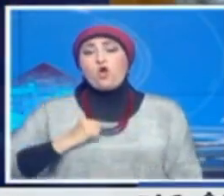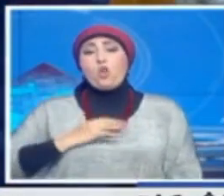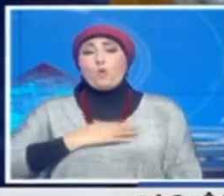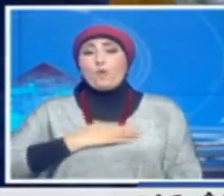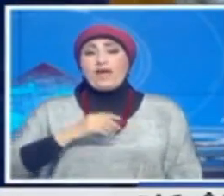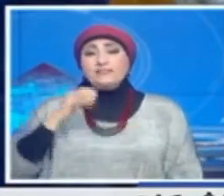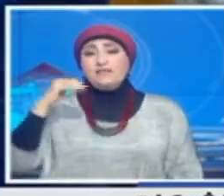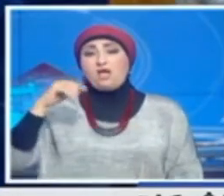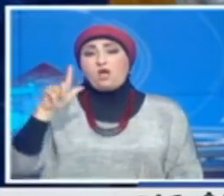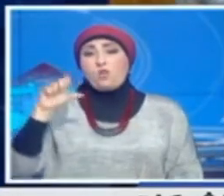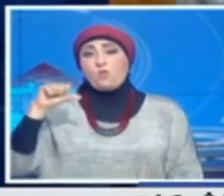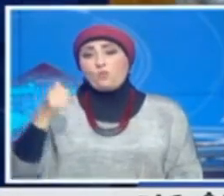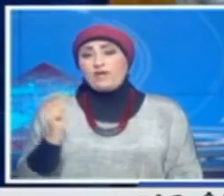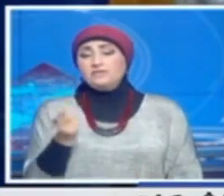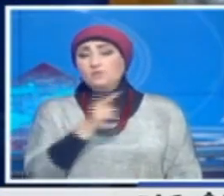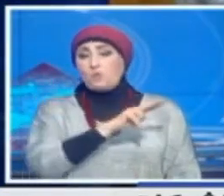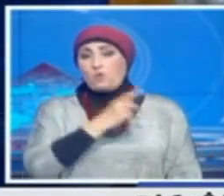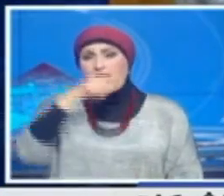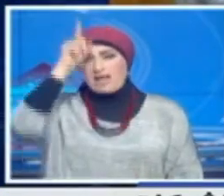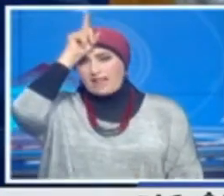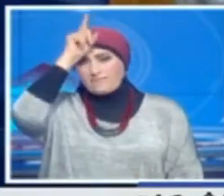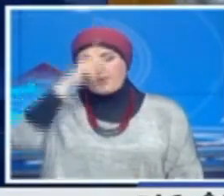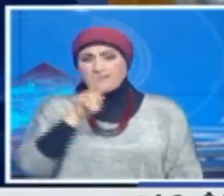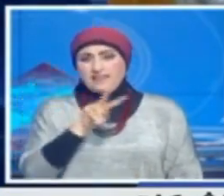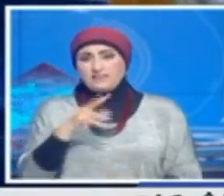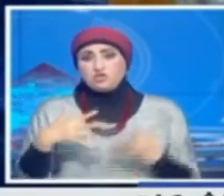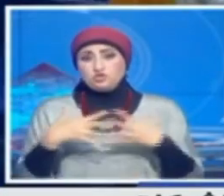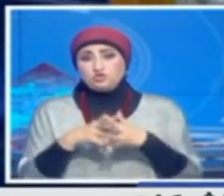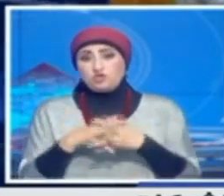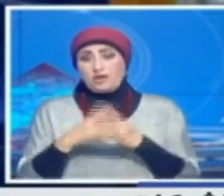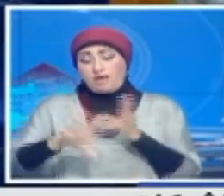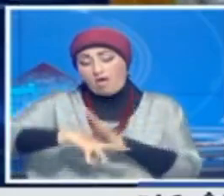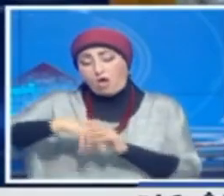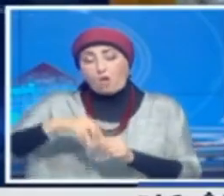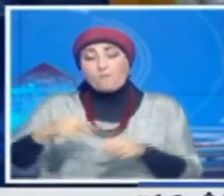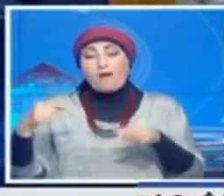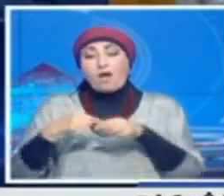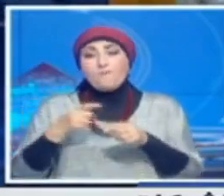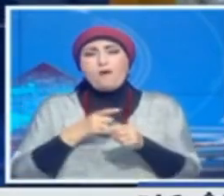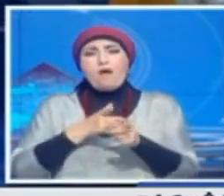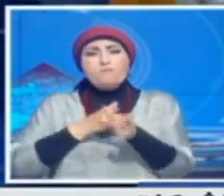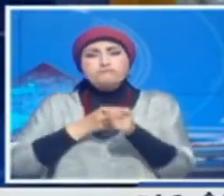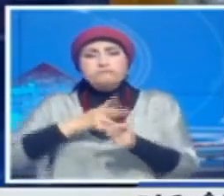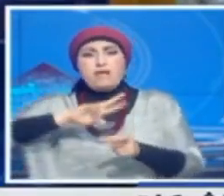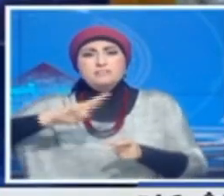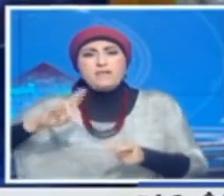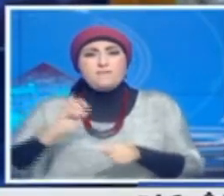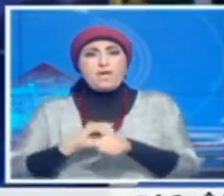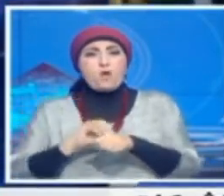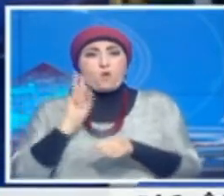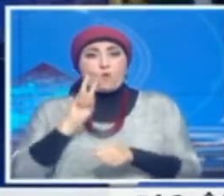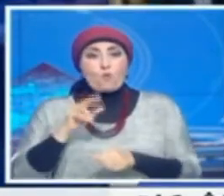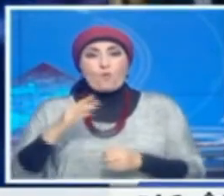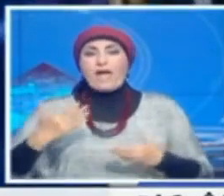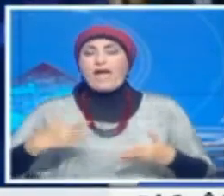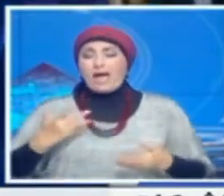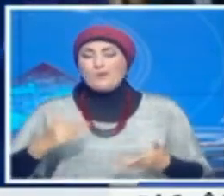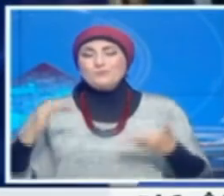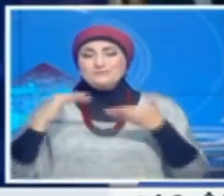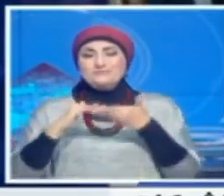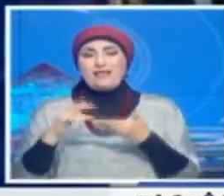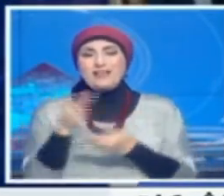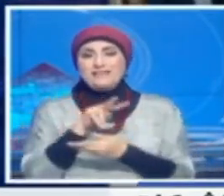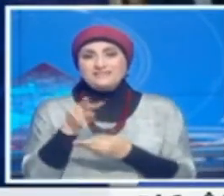للصناعات الهندسية والشركة الألمانية لإنتاج وتصنيع ذخيرة شرقية. كما تمت مناقشة مستجدات التعاون بين